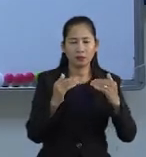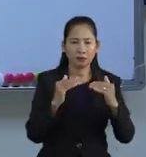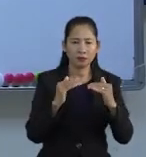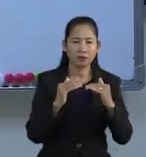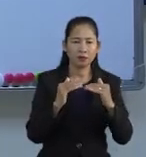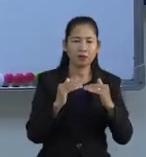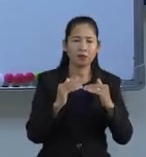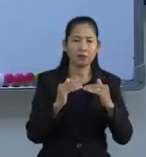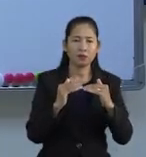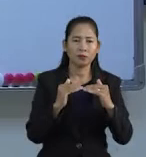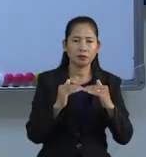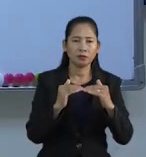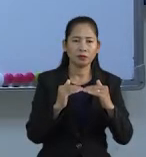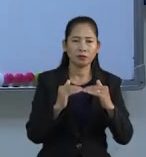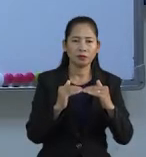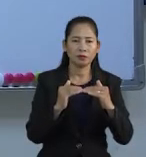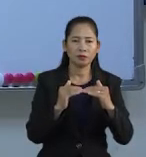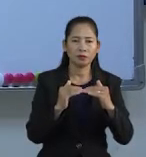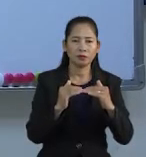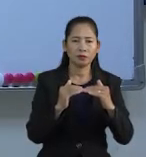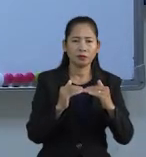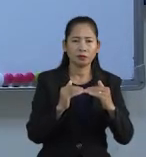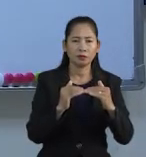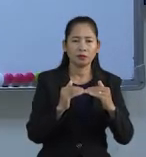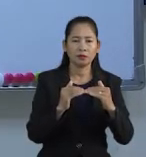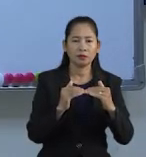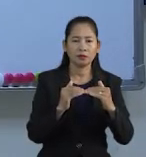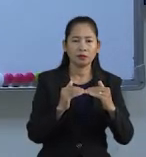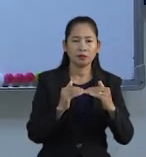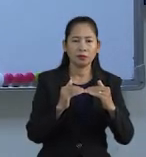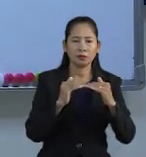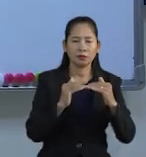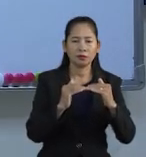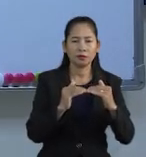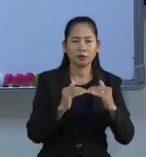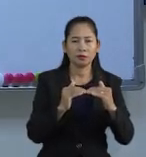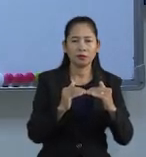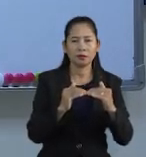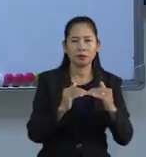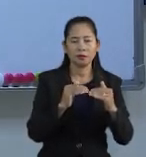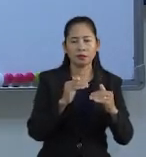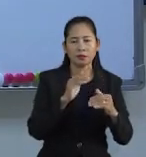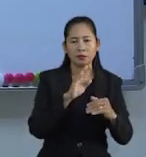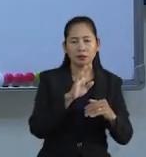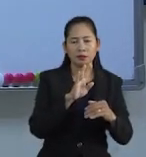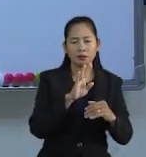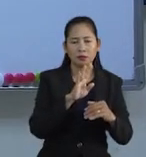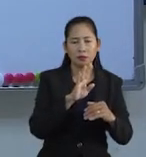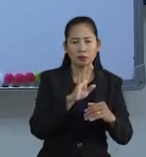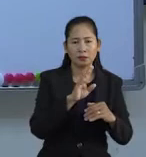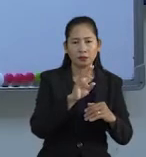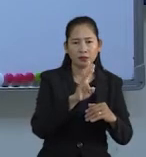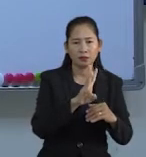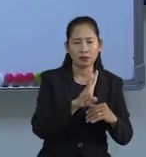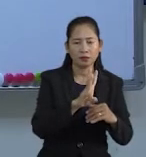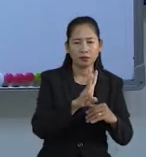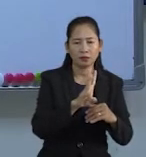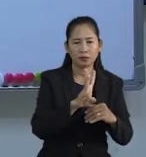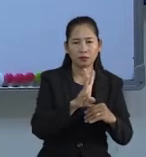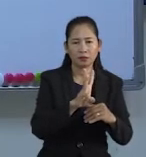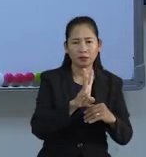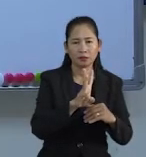miên làm lại mà con và miên làm lại mà nắng và má con bảy